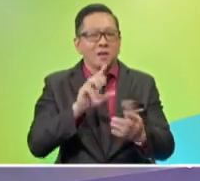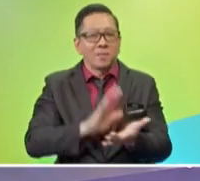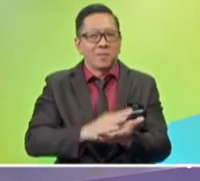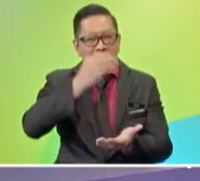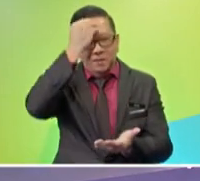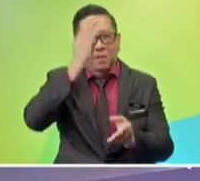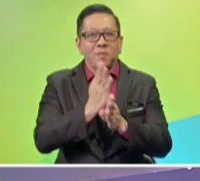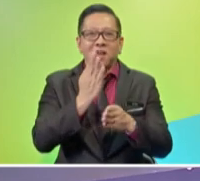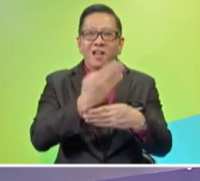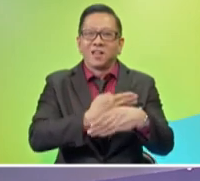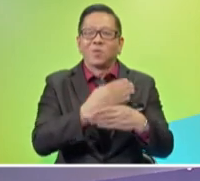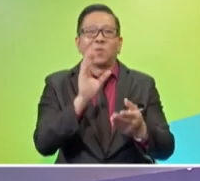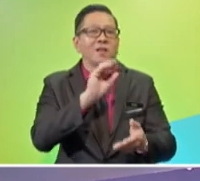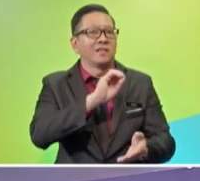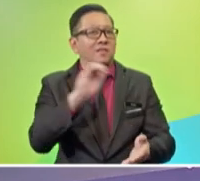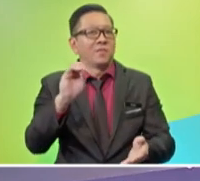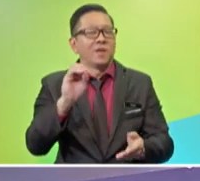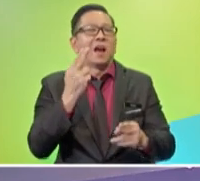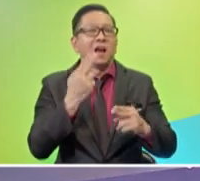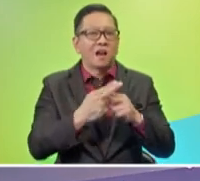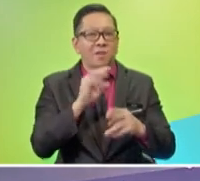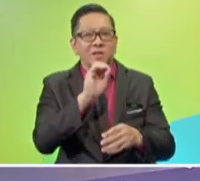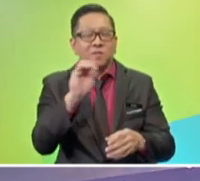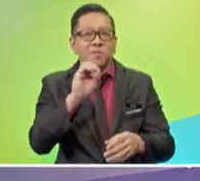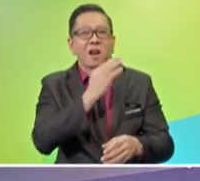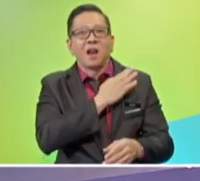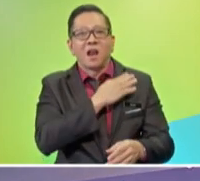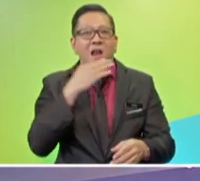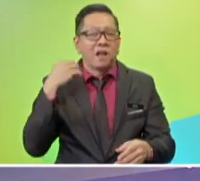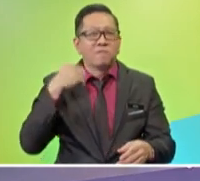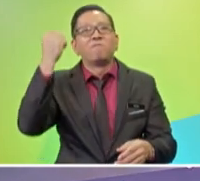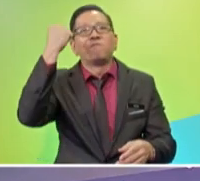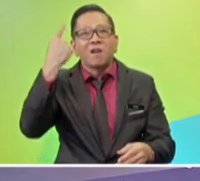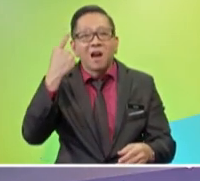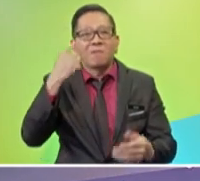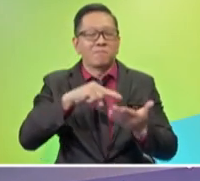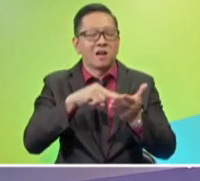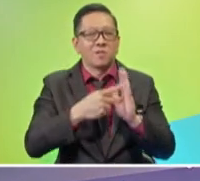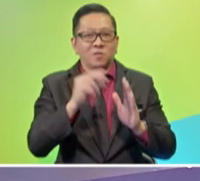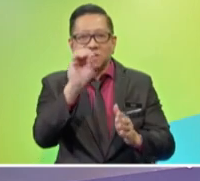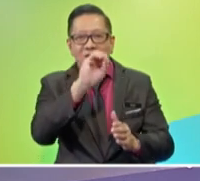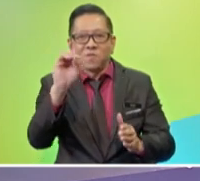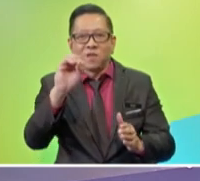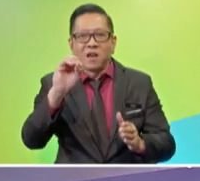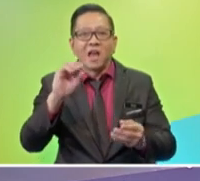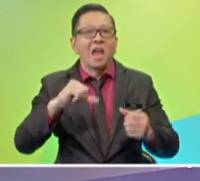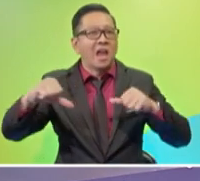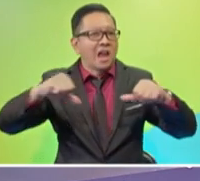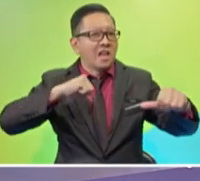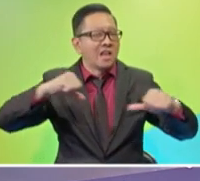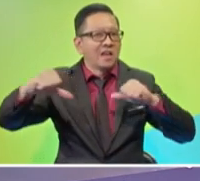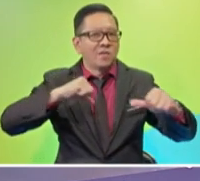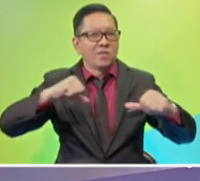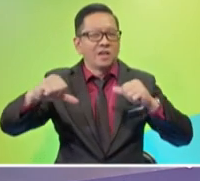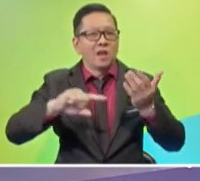sifar, nama sifar dan juga kita dah memahami apa maksud sifar tersebut. Jadi melalui aktiviti yang kita mula